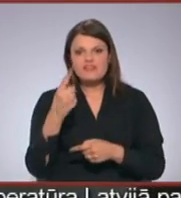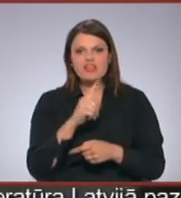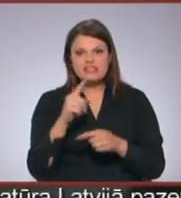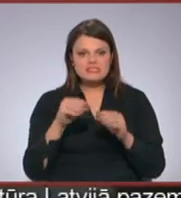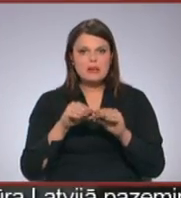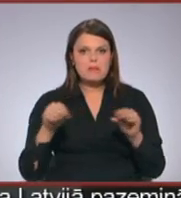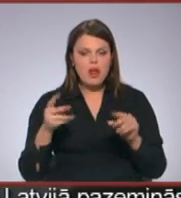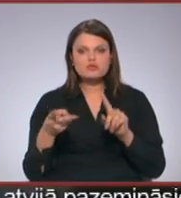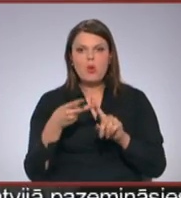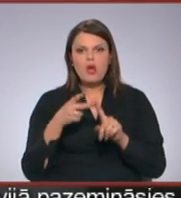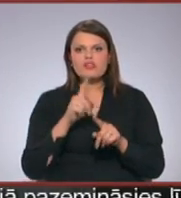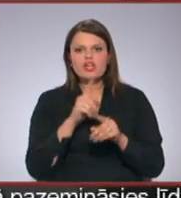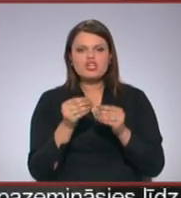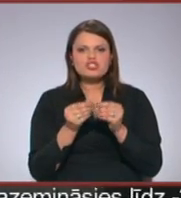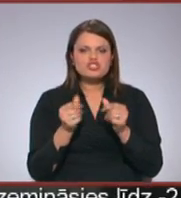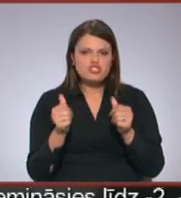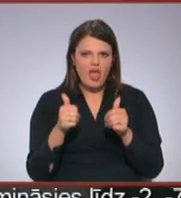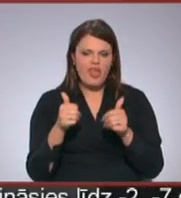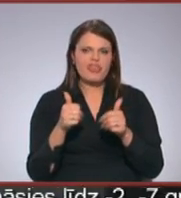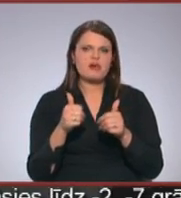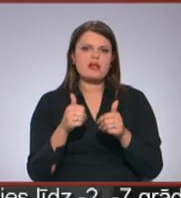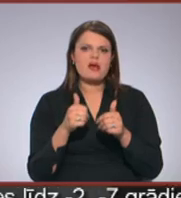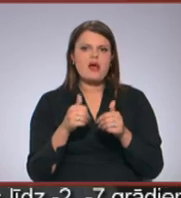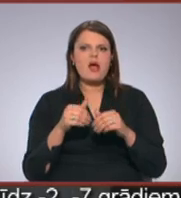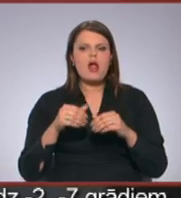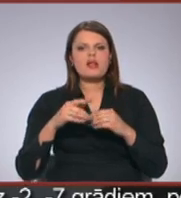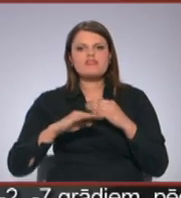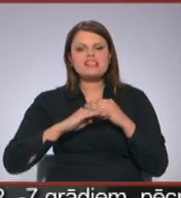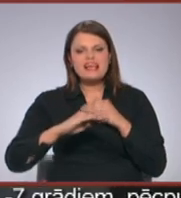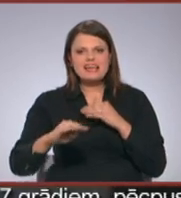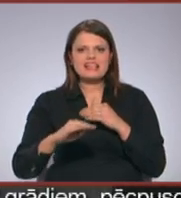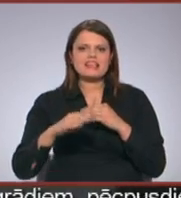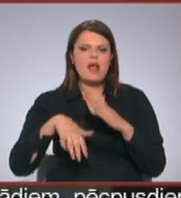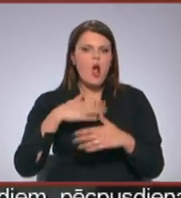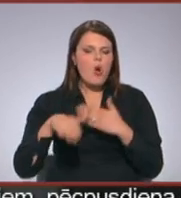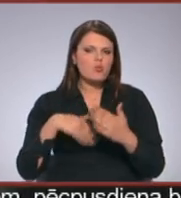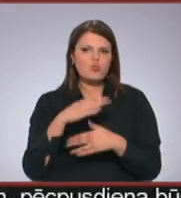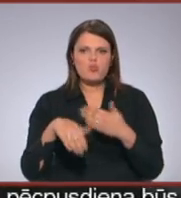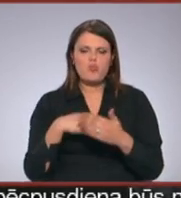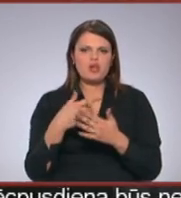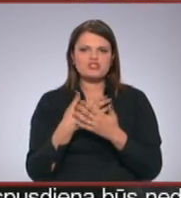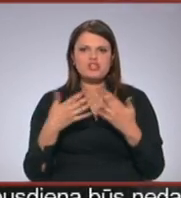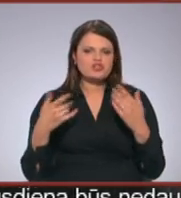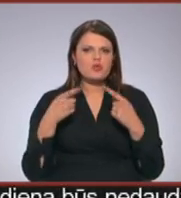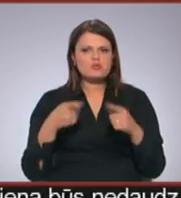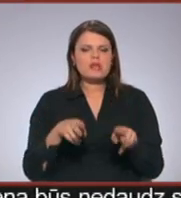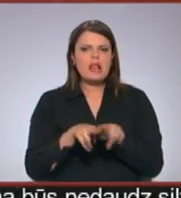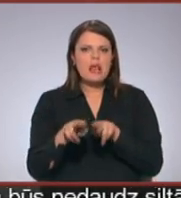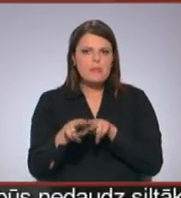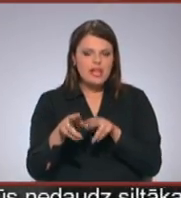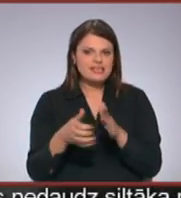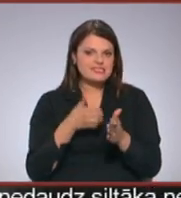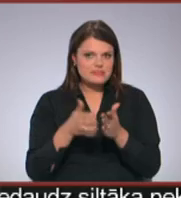palis. Otrs ir šķiedra aiziet laminātos, tekstilos un dažādās materiālos, kur tiek izmantotas